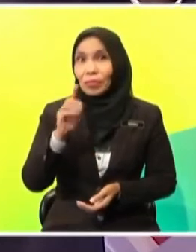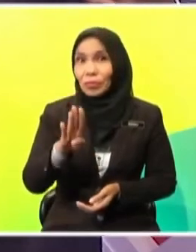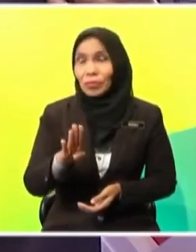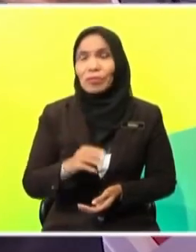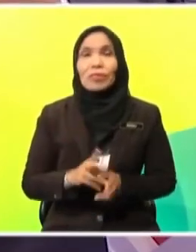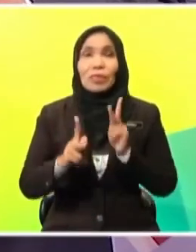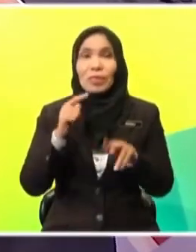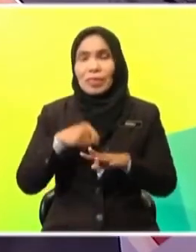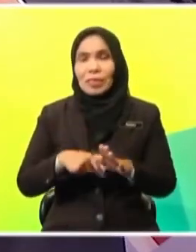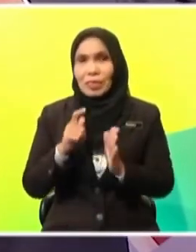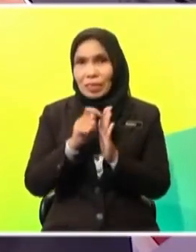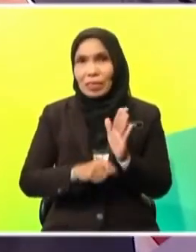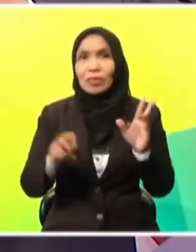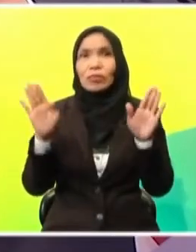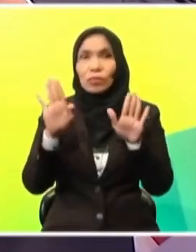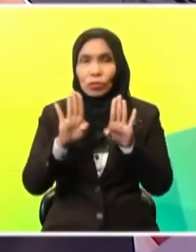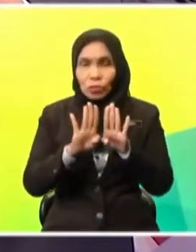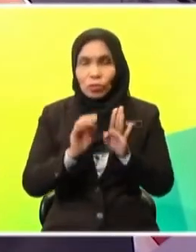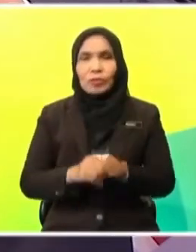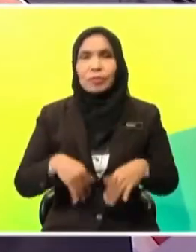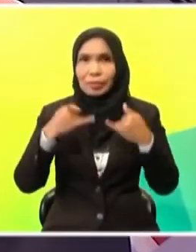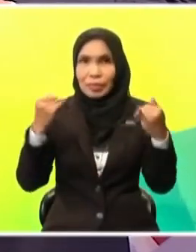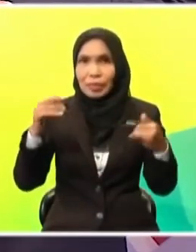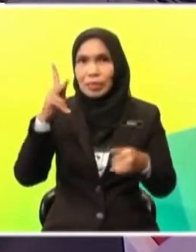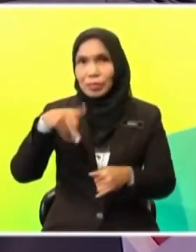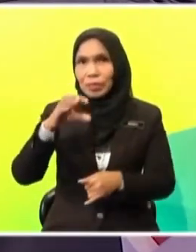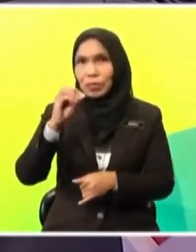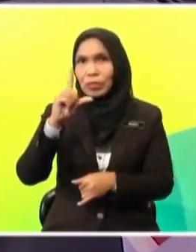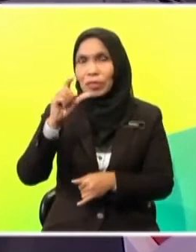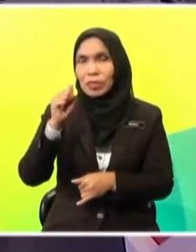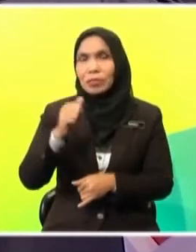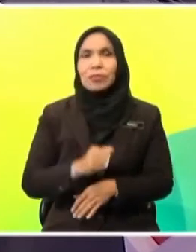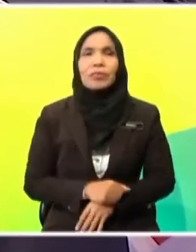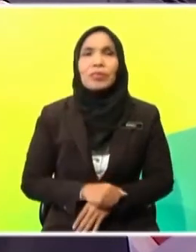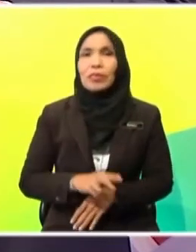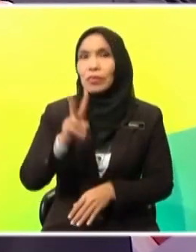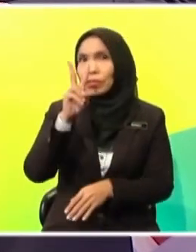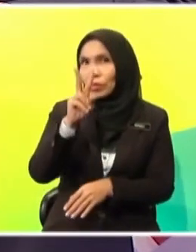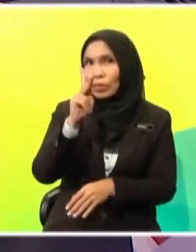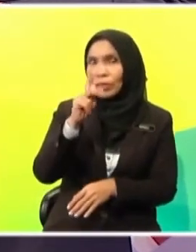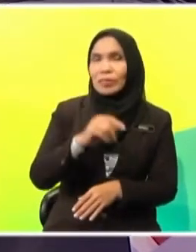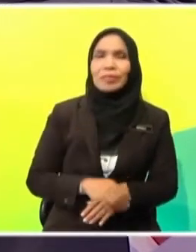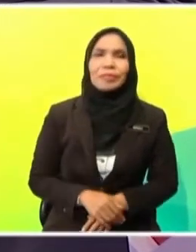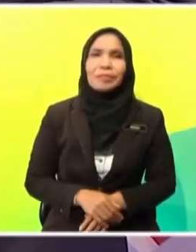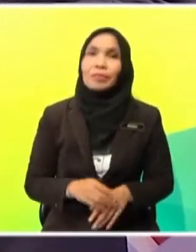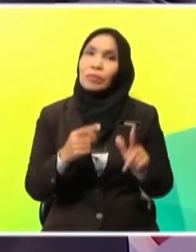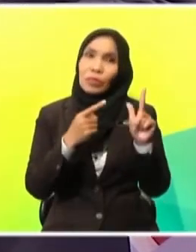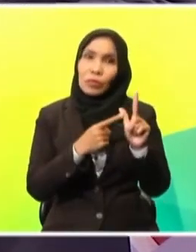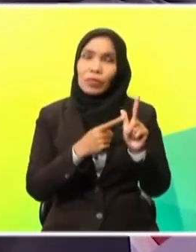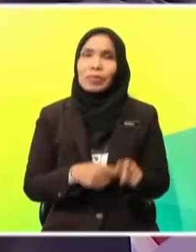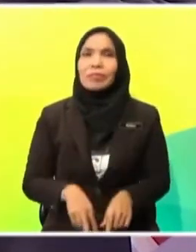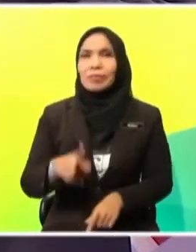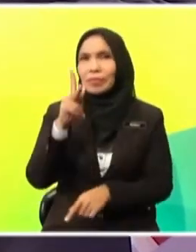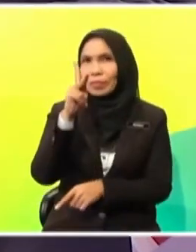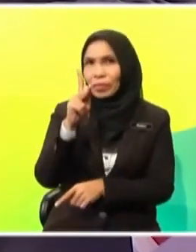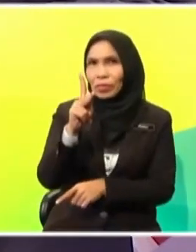yang kita belajar adalah jenis pola wocle concern yang pertama dan pola yang kedua adalah konsumen